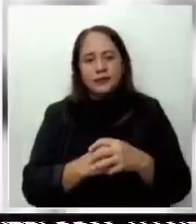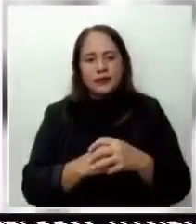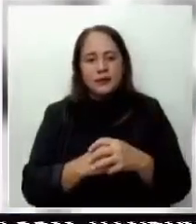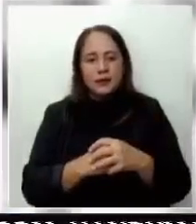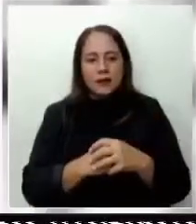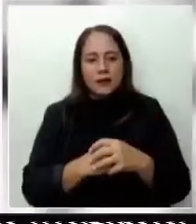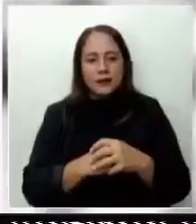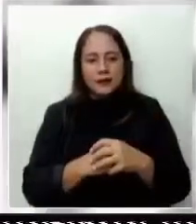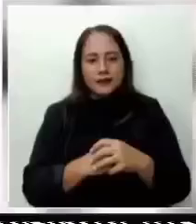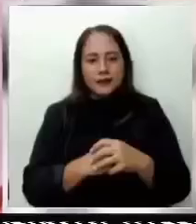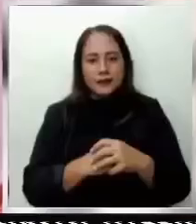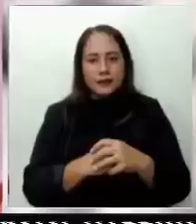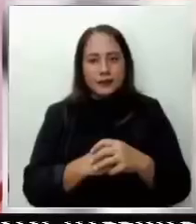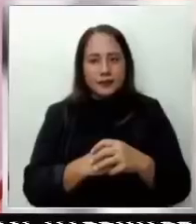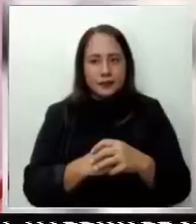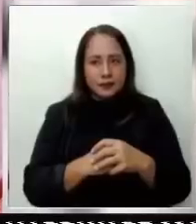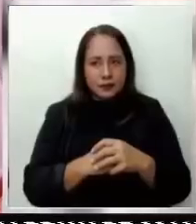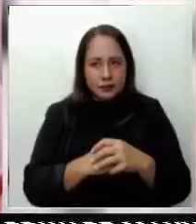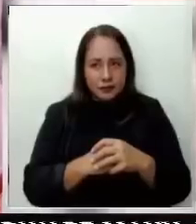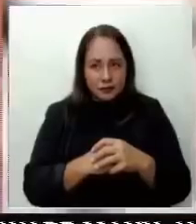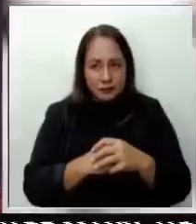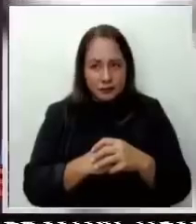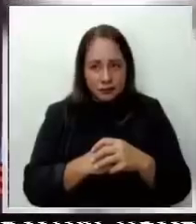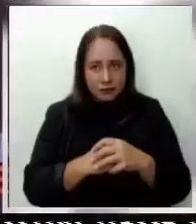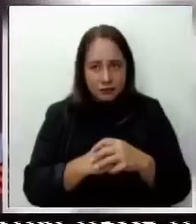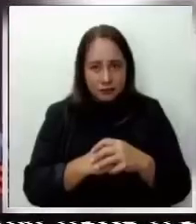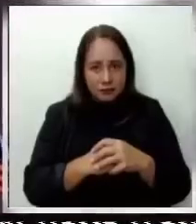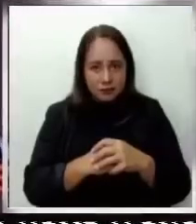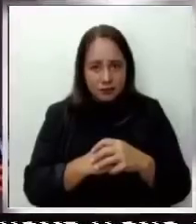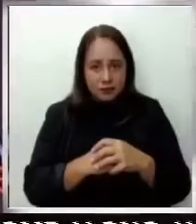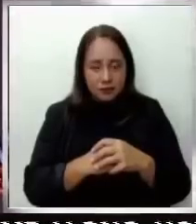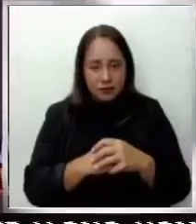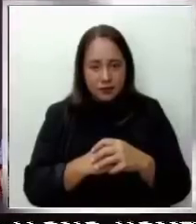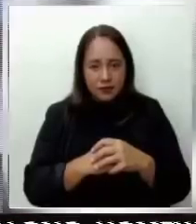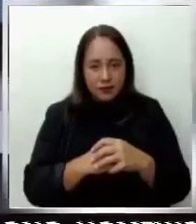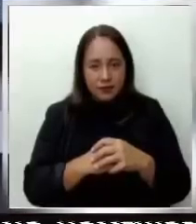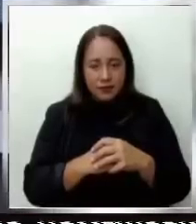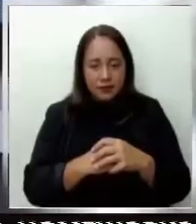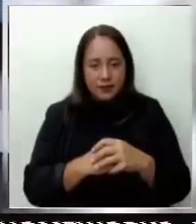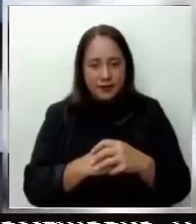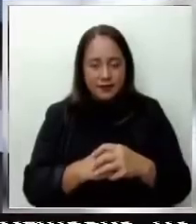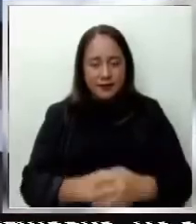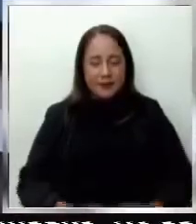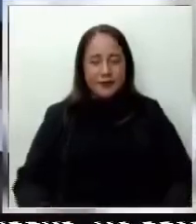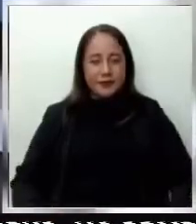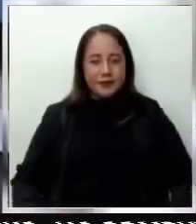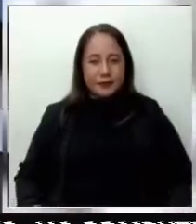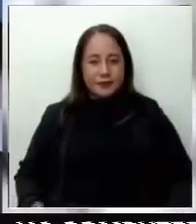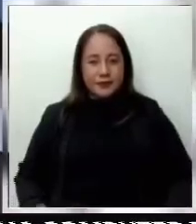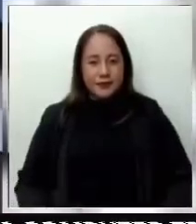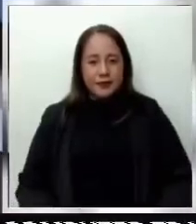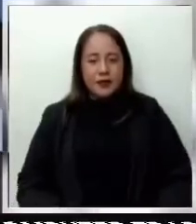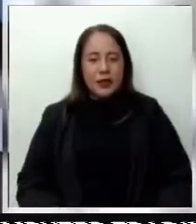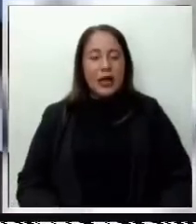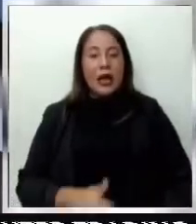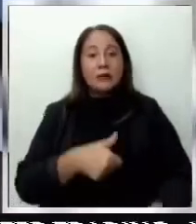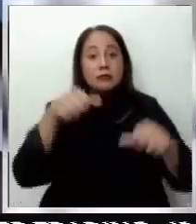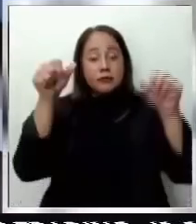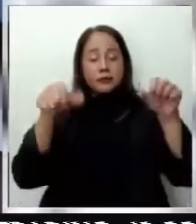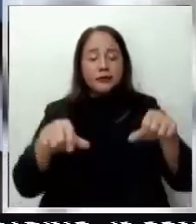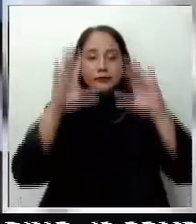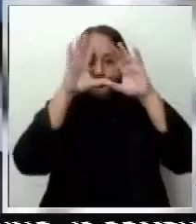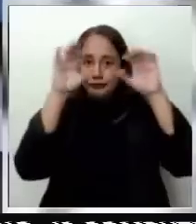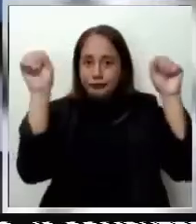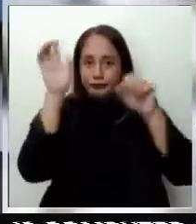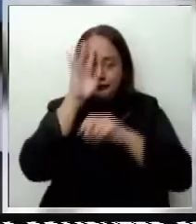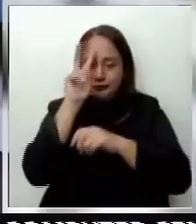ako si Cedric Castillo. Ivan Mayrina, nakatutok, 24 oras. Sa isang post, sinabi ni Pangulong Bongbong Marcos